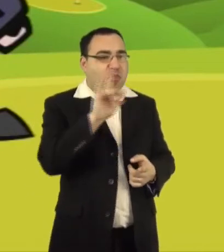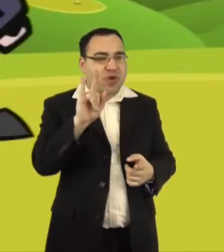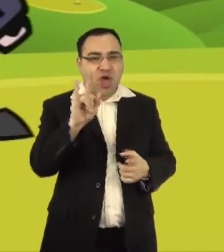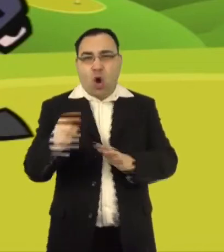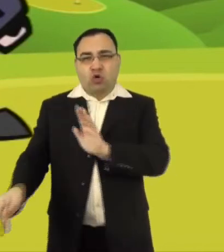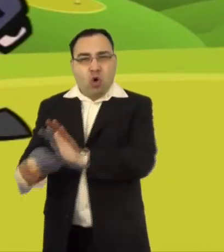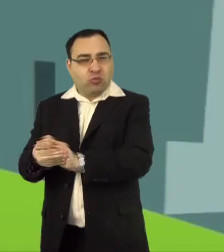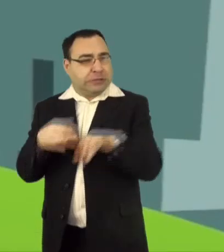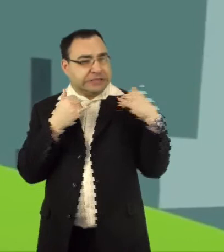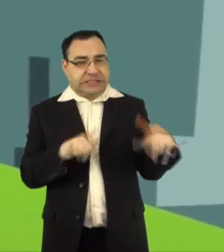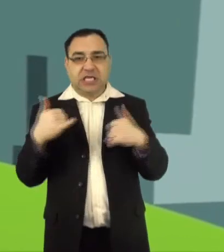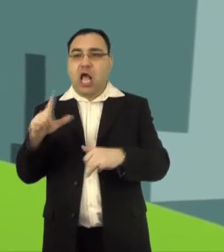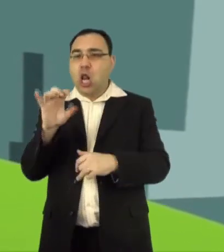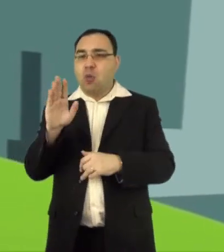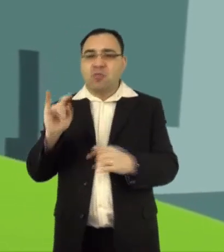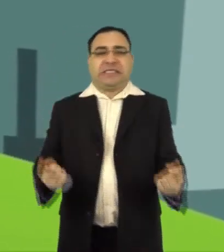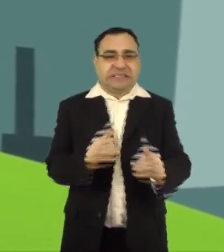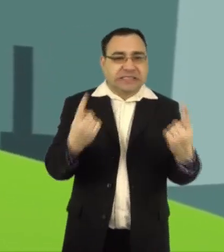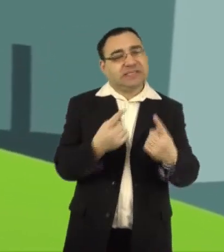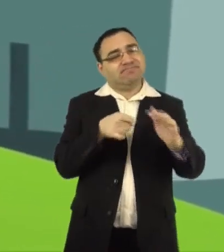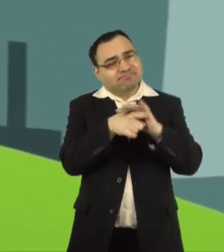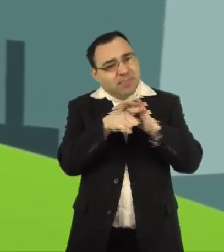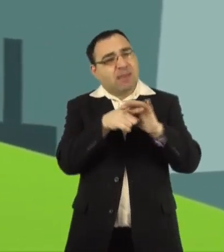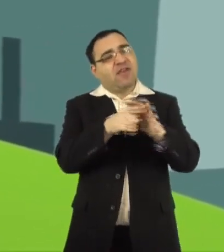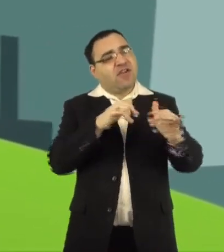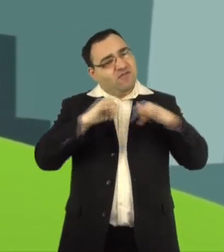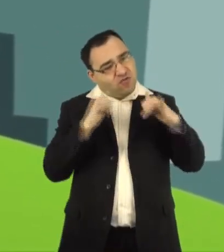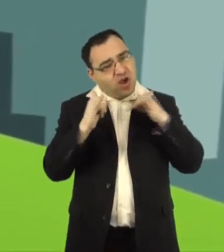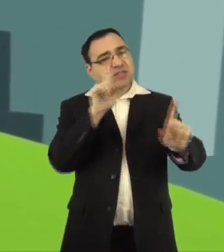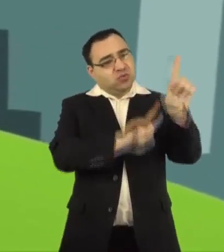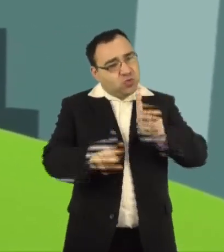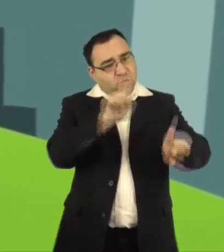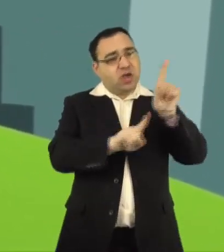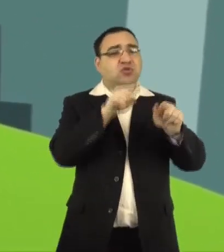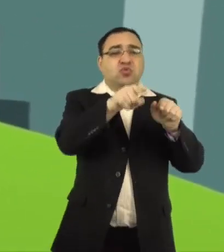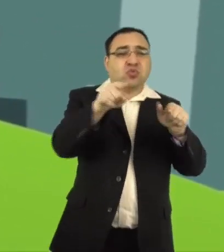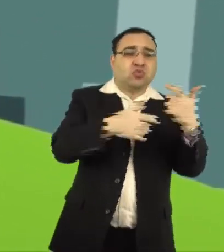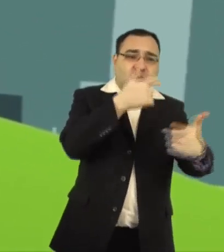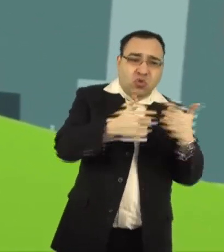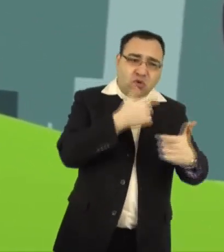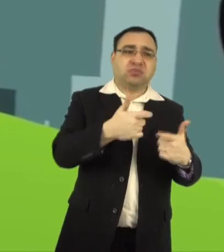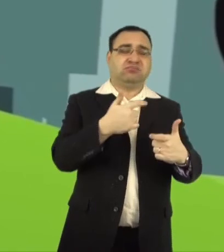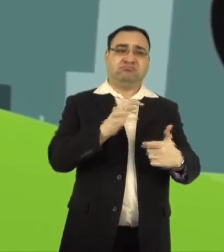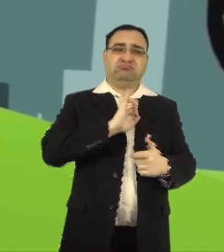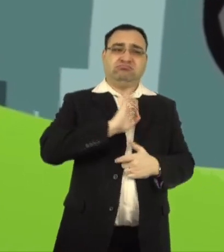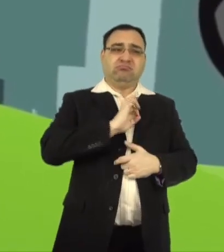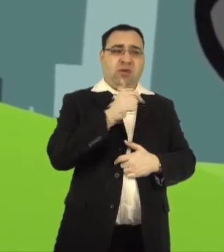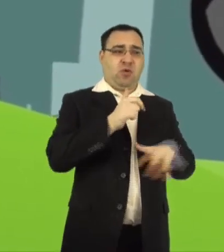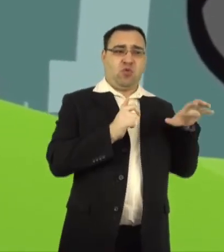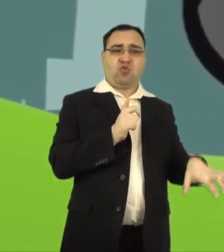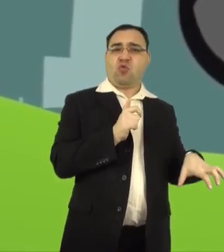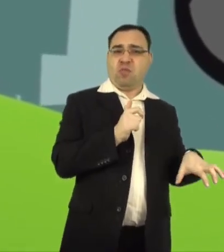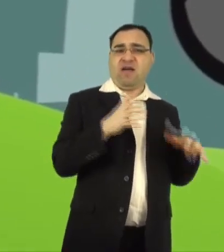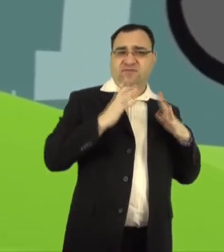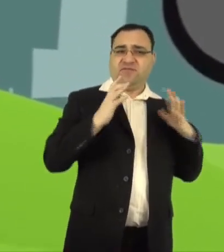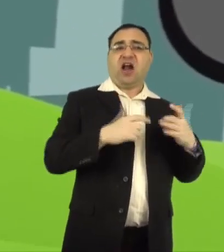lobbing od korupcji. Lobbing to nakłanianie przedstawicieli władz do podjęcia pewnych czynności, które są zgodne z interesami